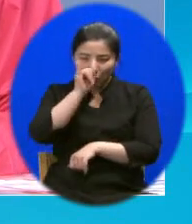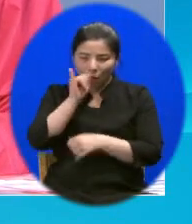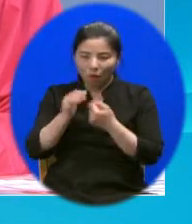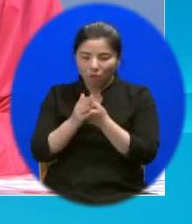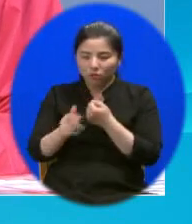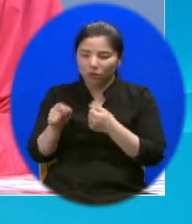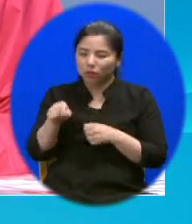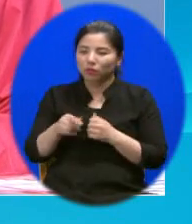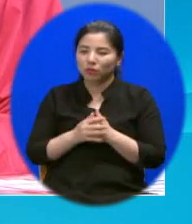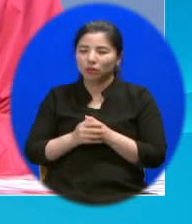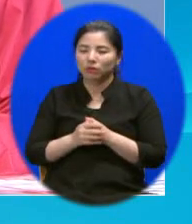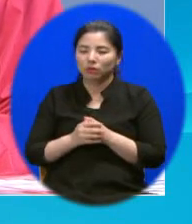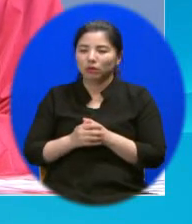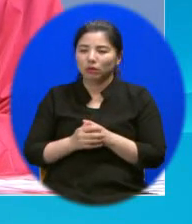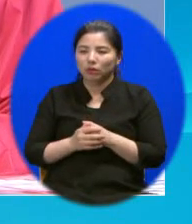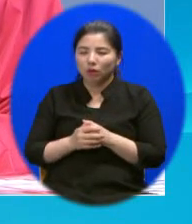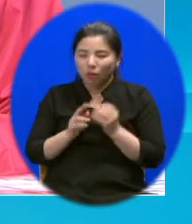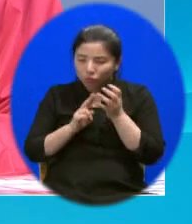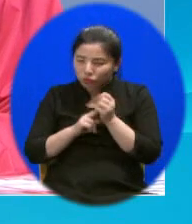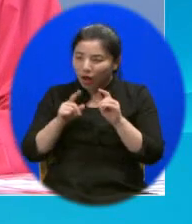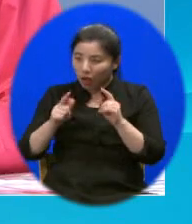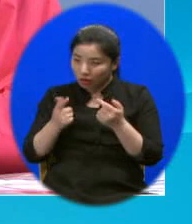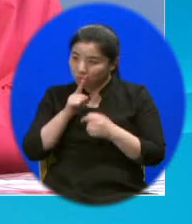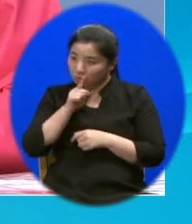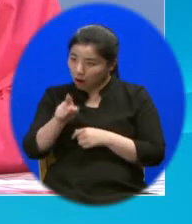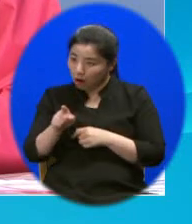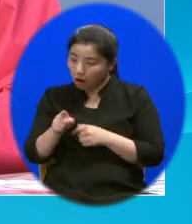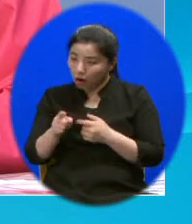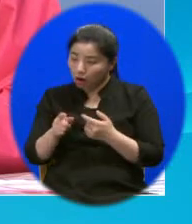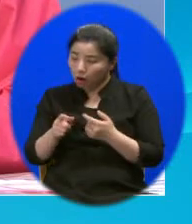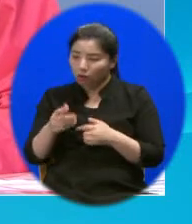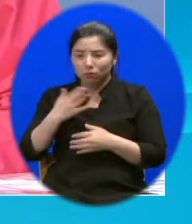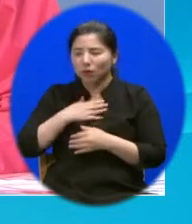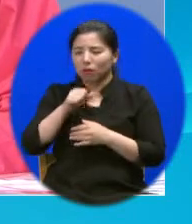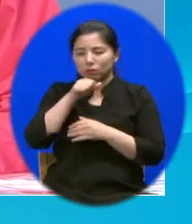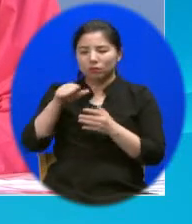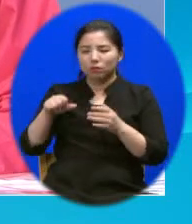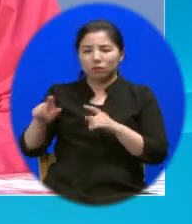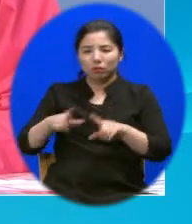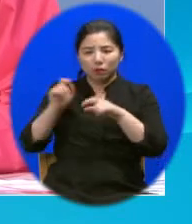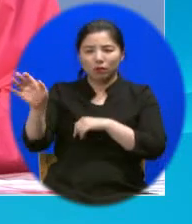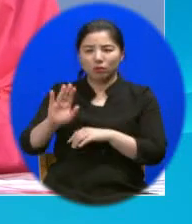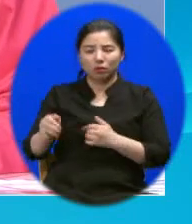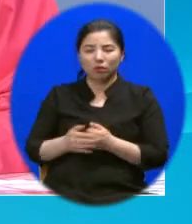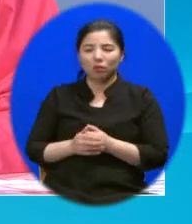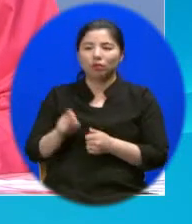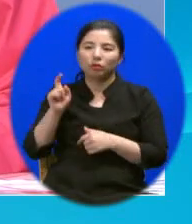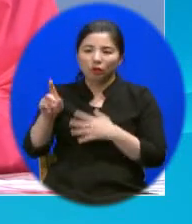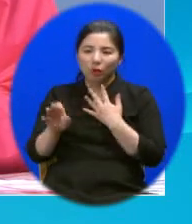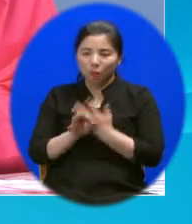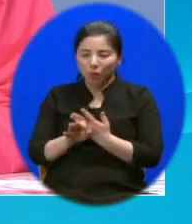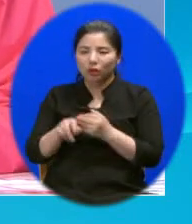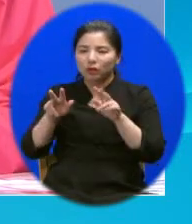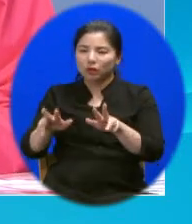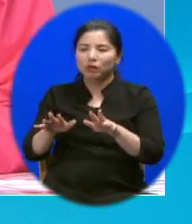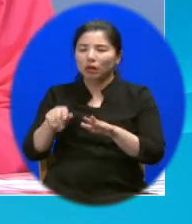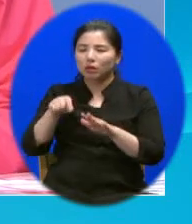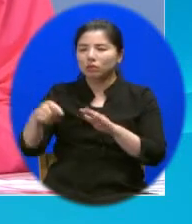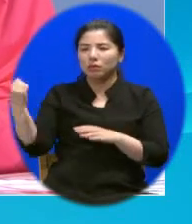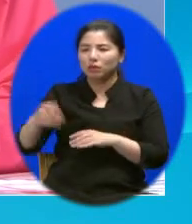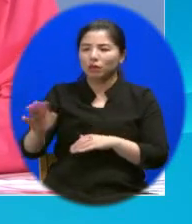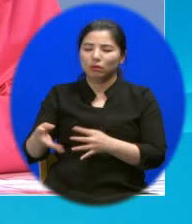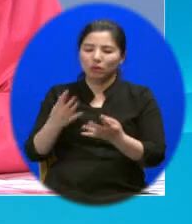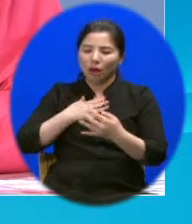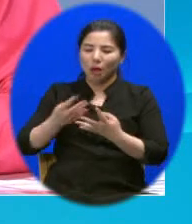그 저 뒤로 감추는 거 아니냐 그렇게 저희 인생 살지 않았습니다 그리고 그렇다면은 이 자리에 있지도 않아요